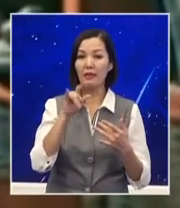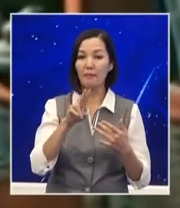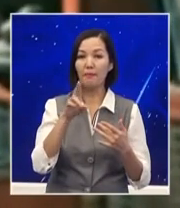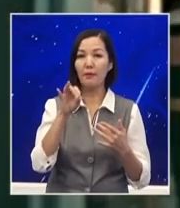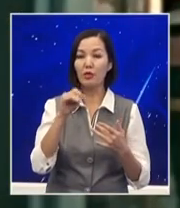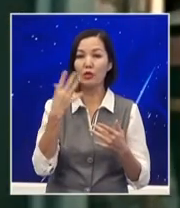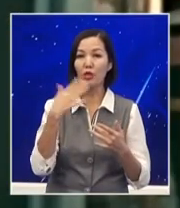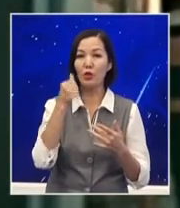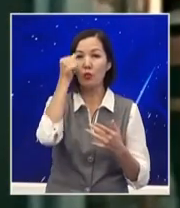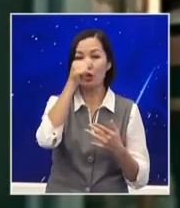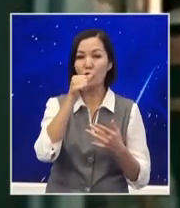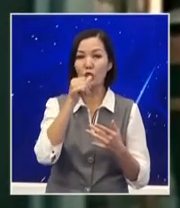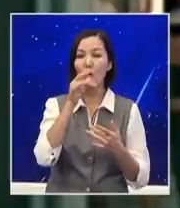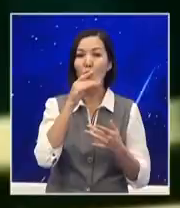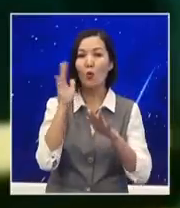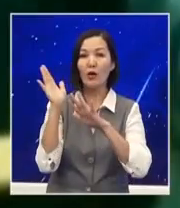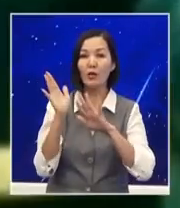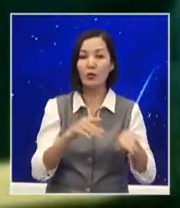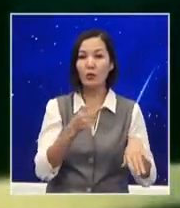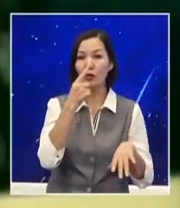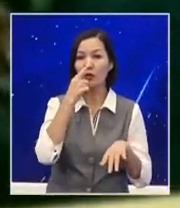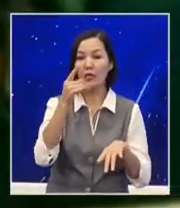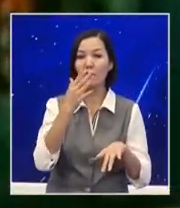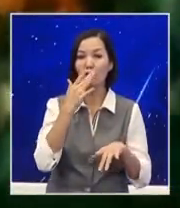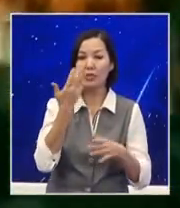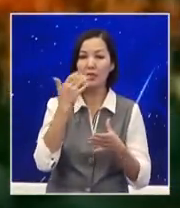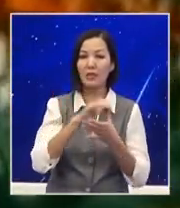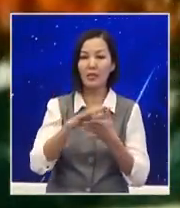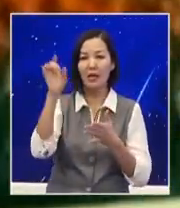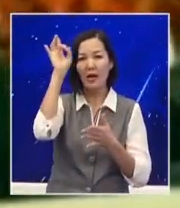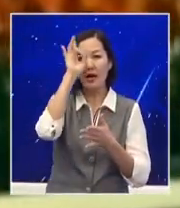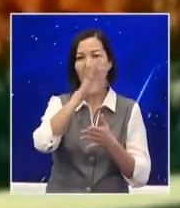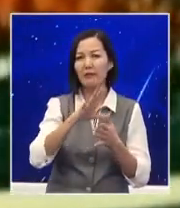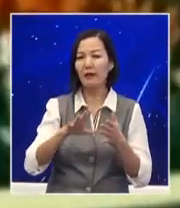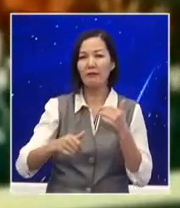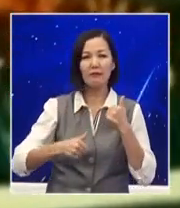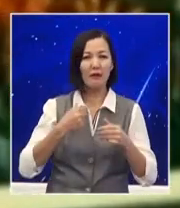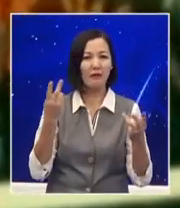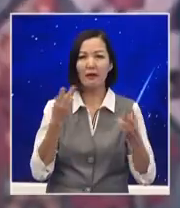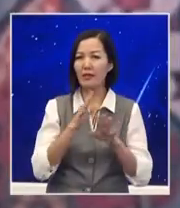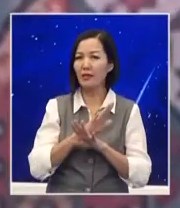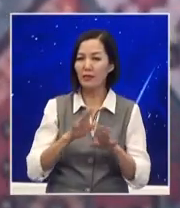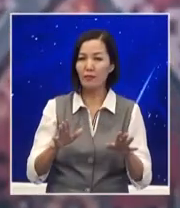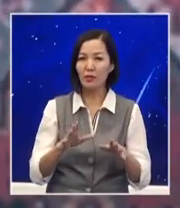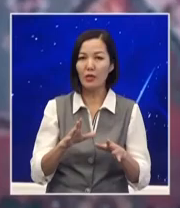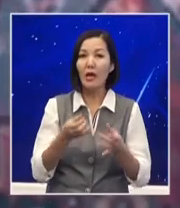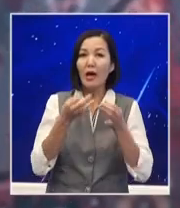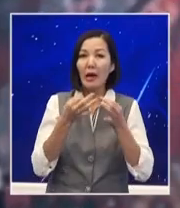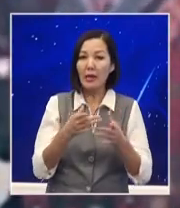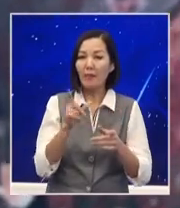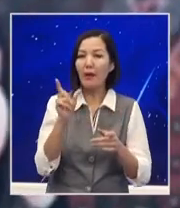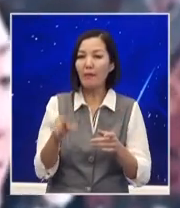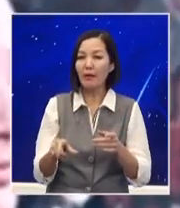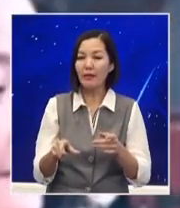52 жыл болды. Есімін ел ғана емес, алыс жақын шет ел біледі. Атақ даңқ асқақтатқан жоқ, өз биігінде қалды. Сол қоңыр тірлік,